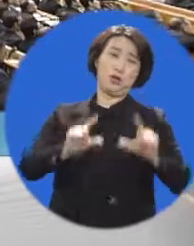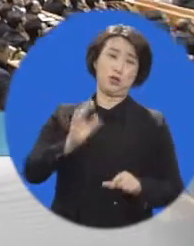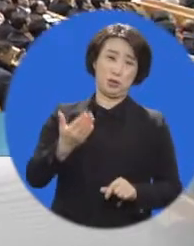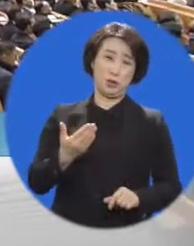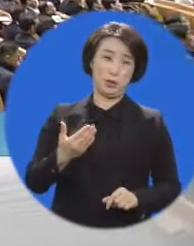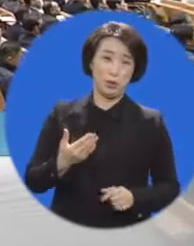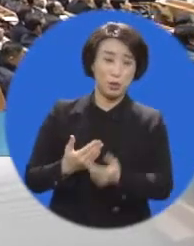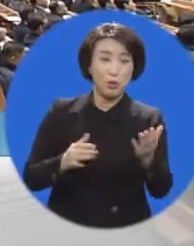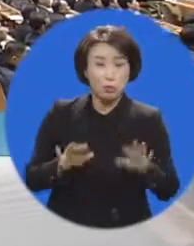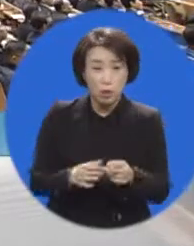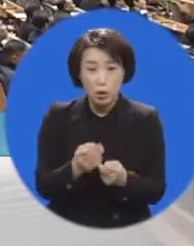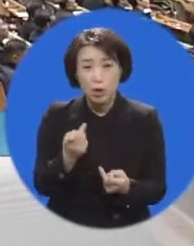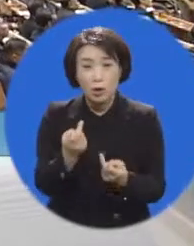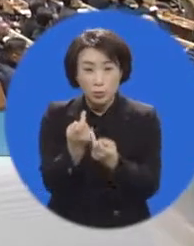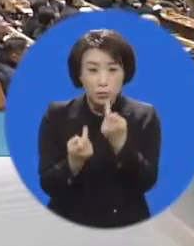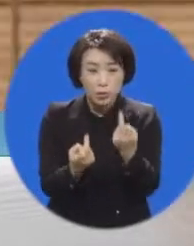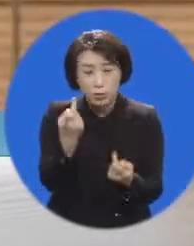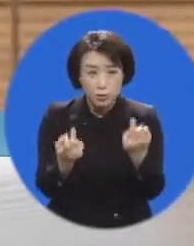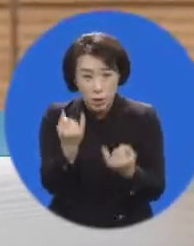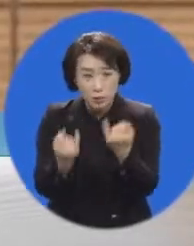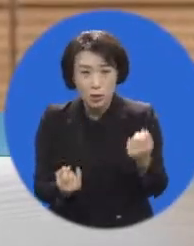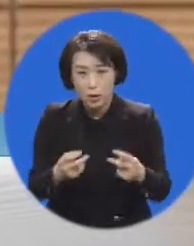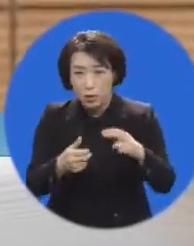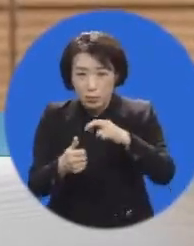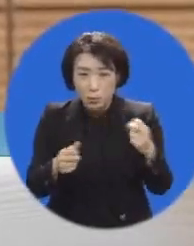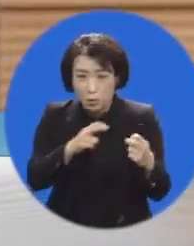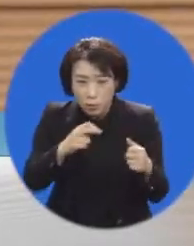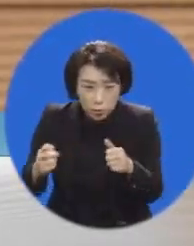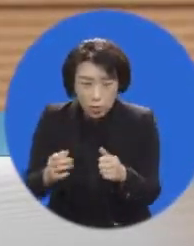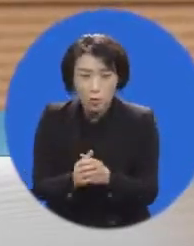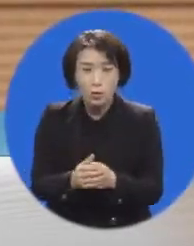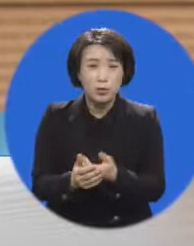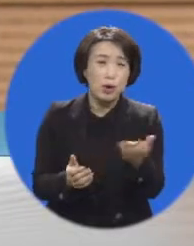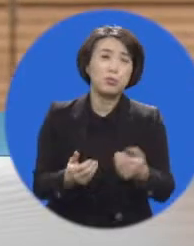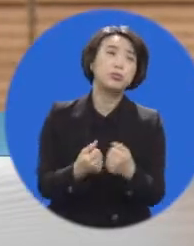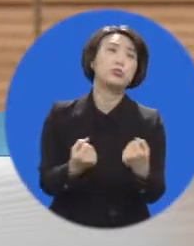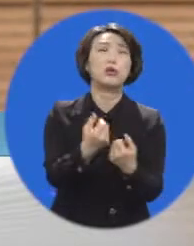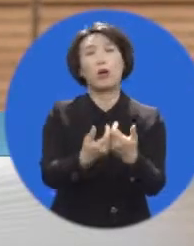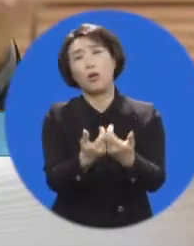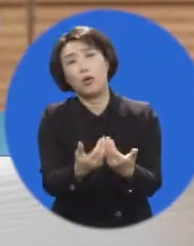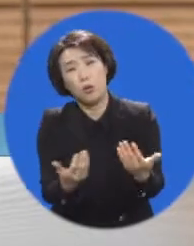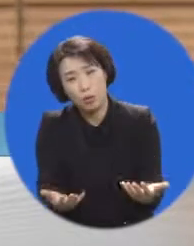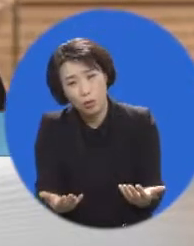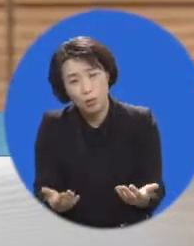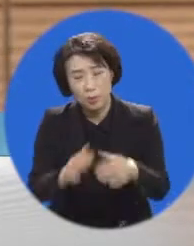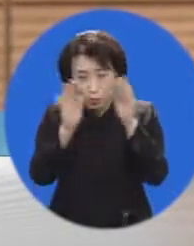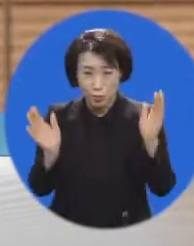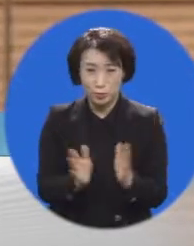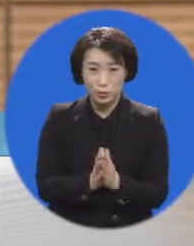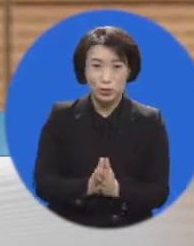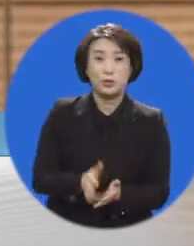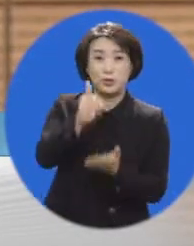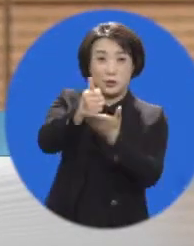근데 어떻게 미움, 다툼이 있을 수 있어? 우리는 다 주 안에서 받은 은혜.